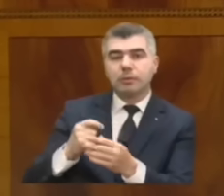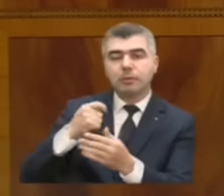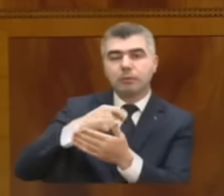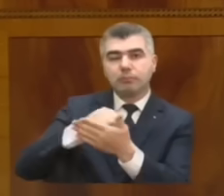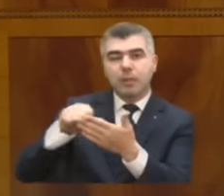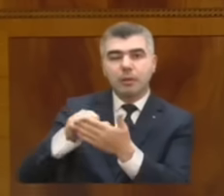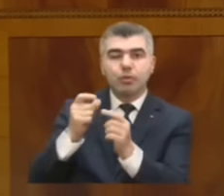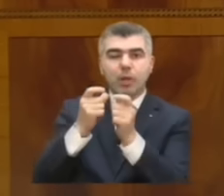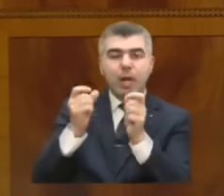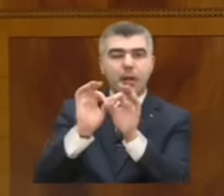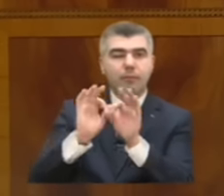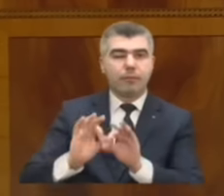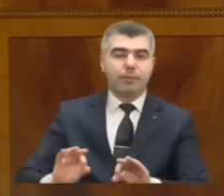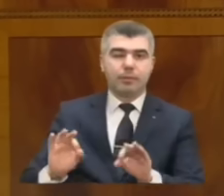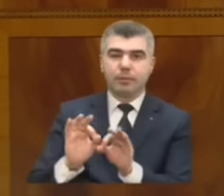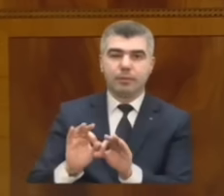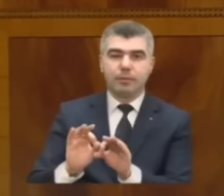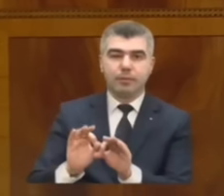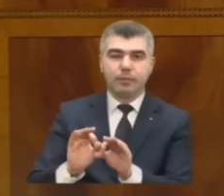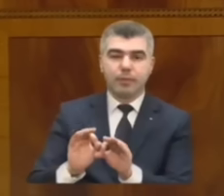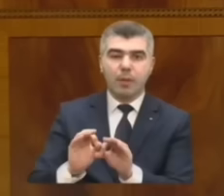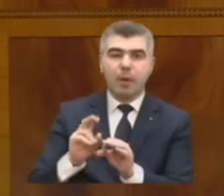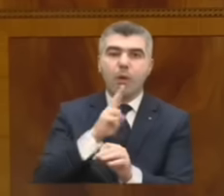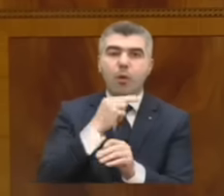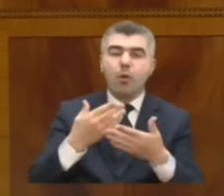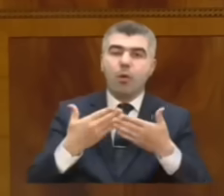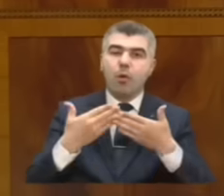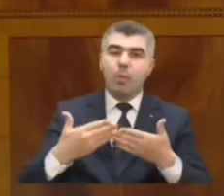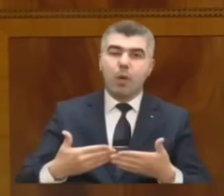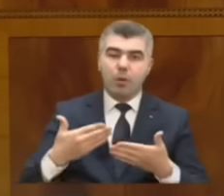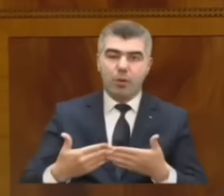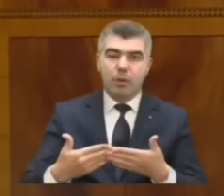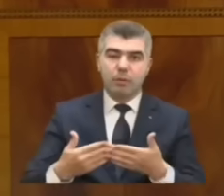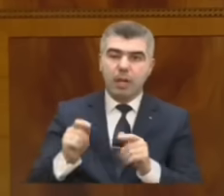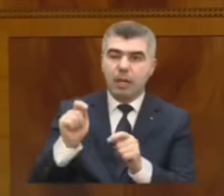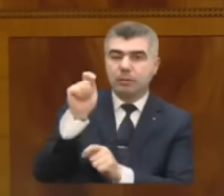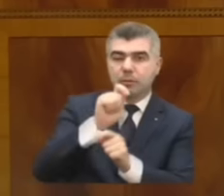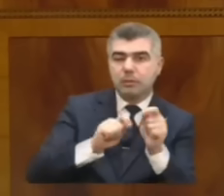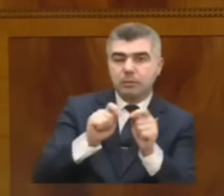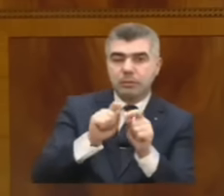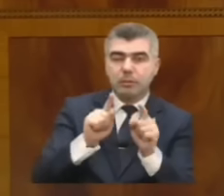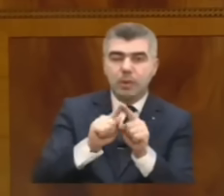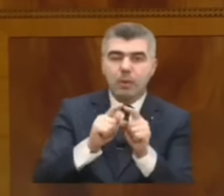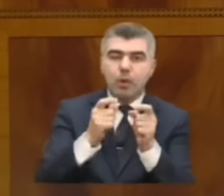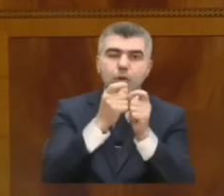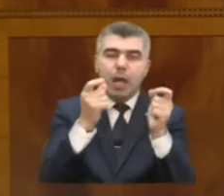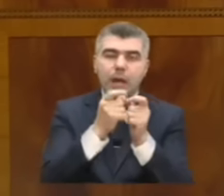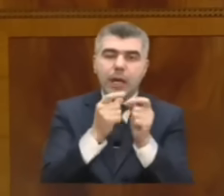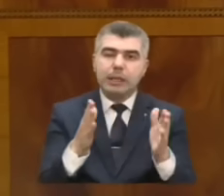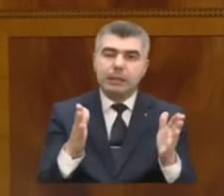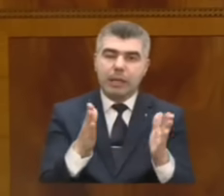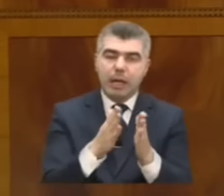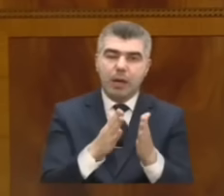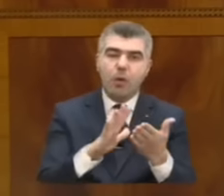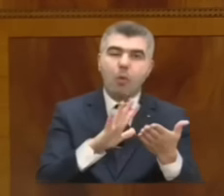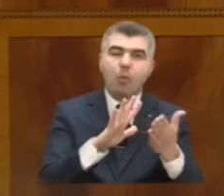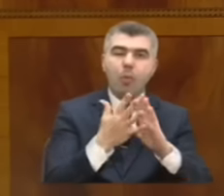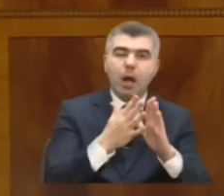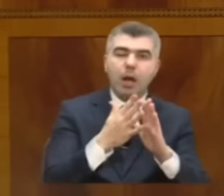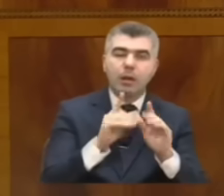المستحقات. لقد عجزت الحكومة اليوم عن تأهيل المقاولات الصغيرة جدا والصغرى